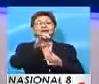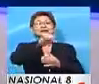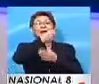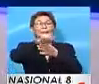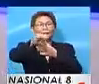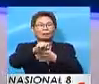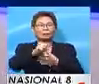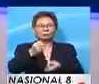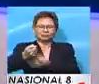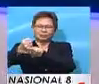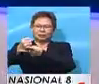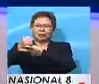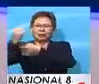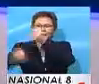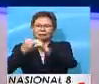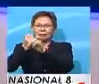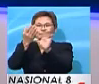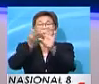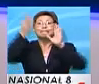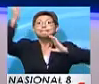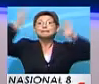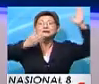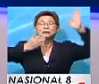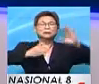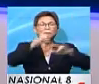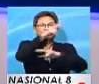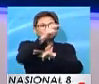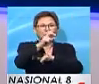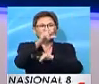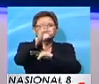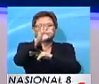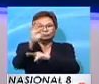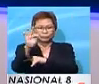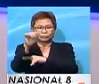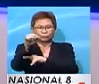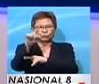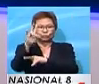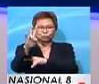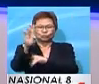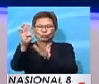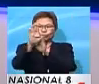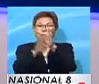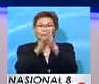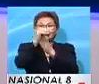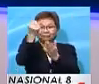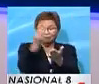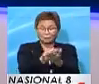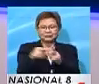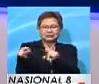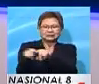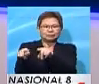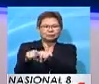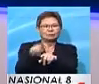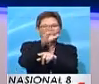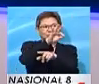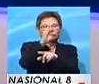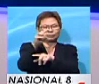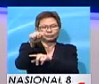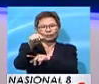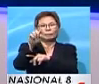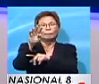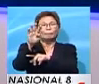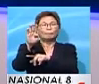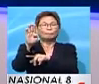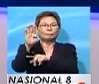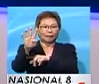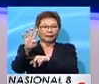Res antarabangsa Bank Negara Malaysia berjumlah 399.7 bilion bersamaan6.4